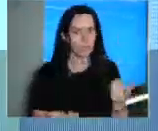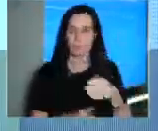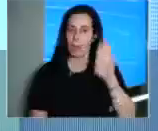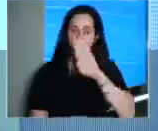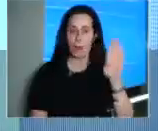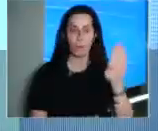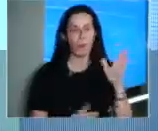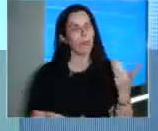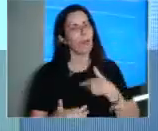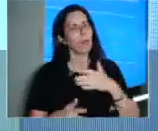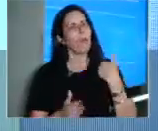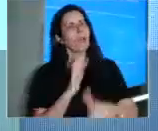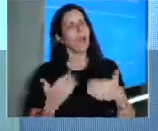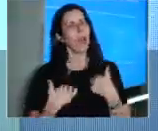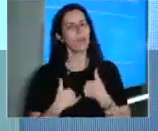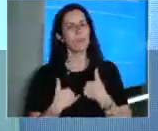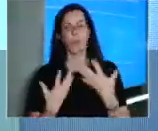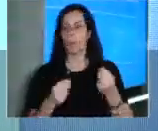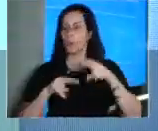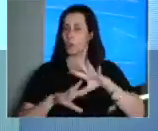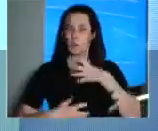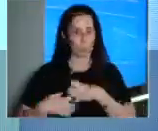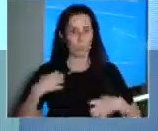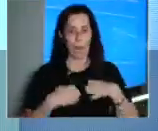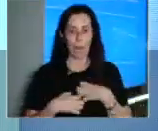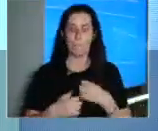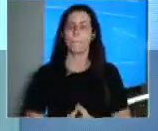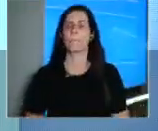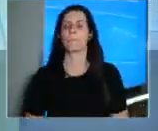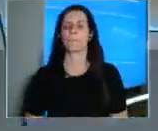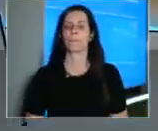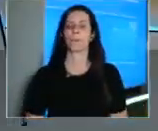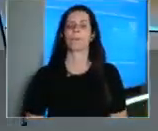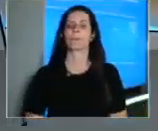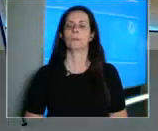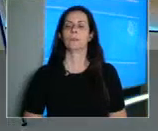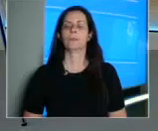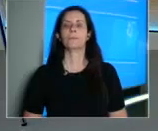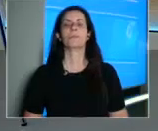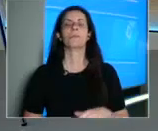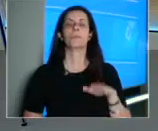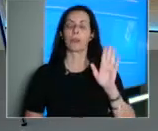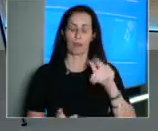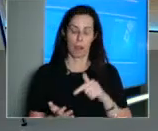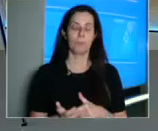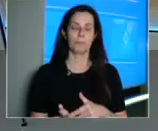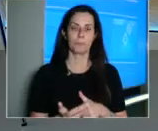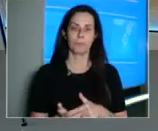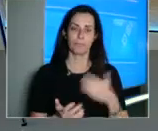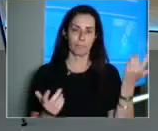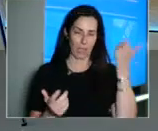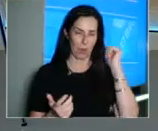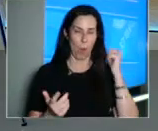נתניהו ימכור אותנו לשותפות, רבים יישארו מתוסכלים. וגם המוציא לחם, כאשר